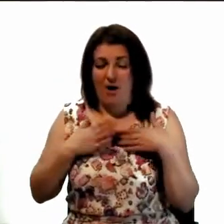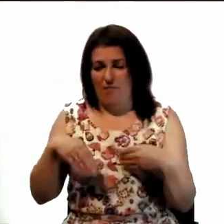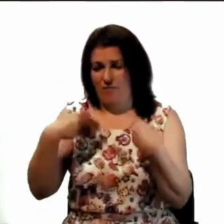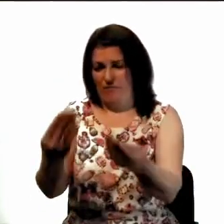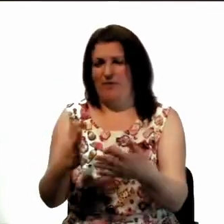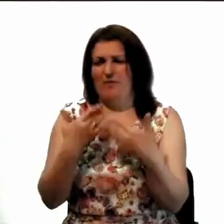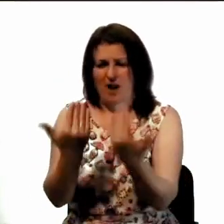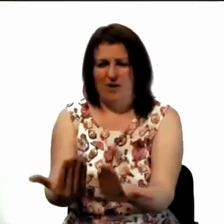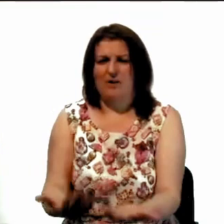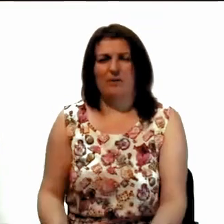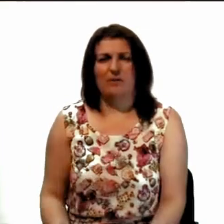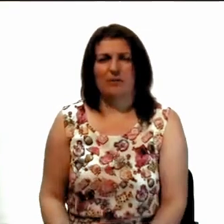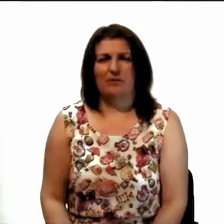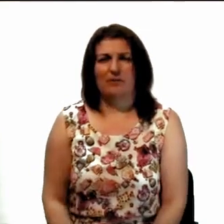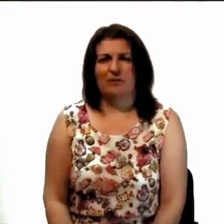твое.